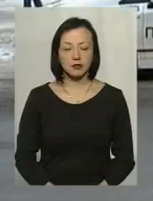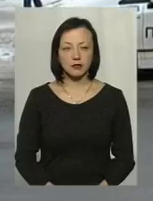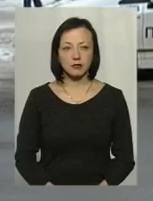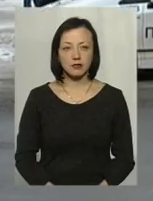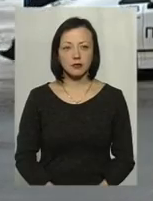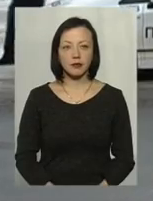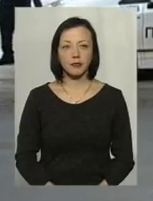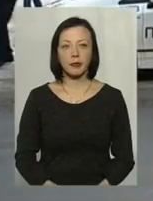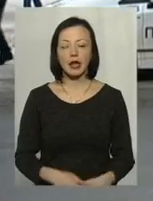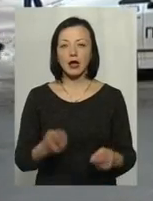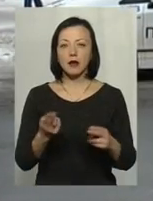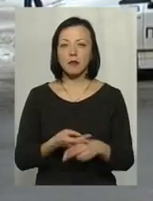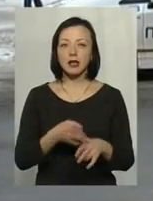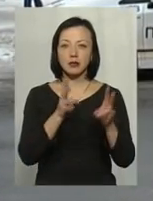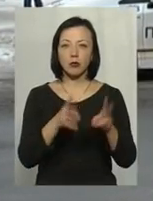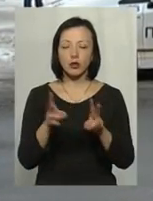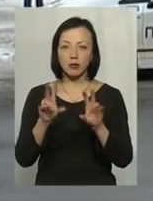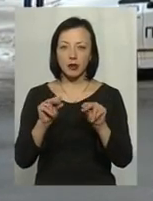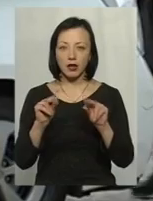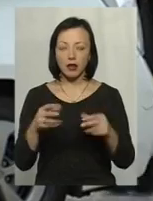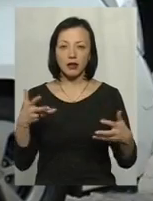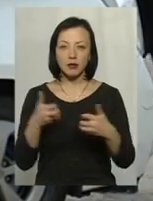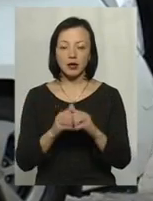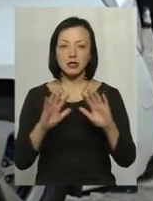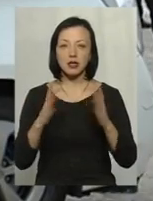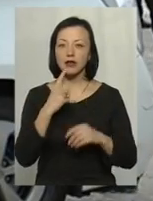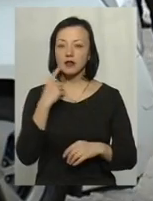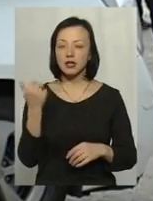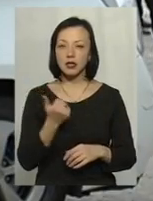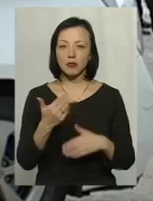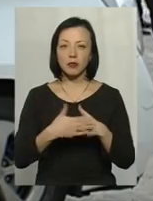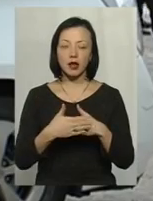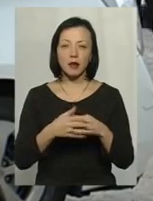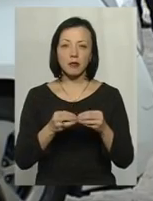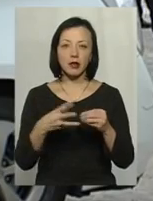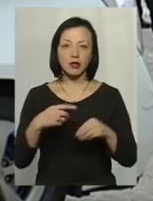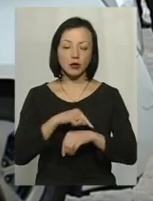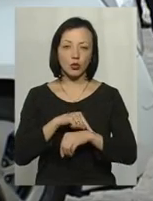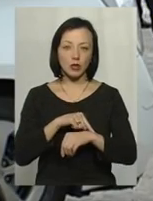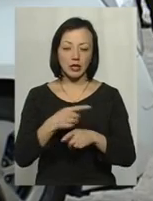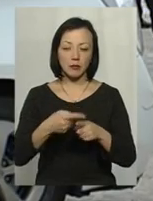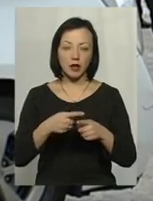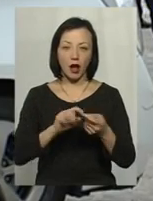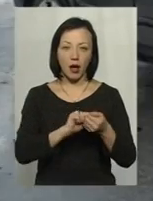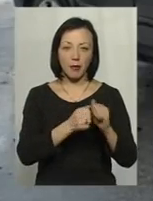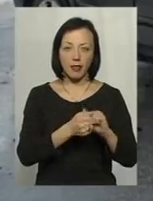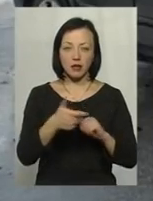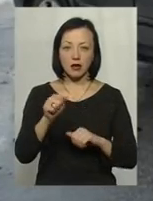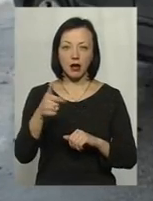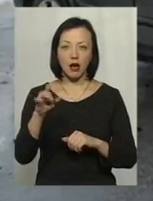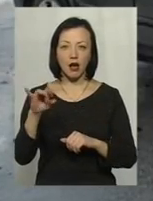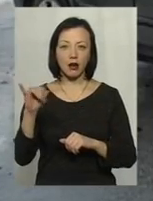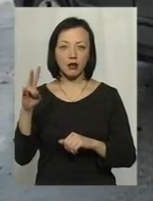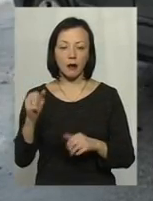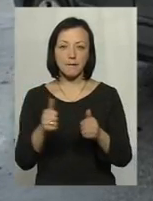Без потерпілих, але видовищно. ДТП сталося у неділю приблизно о 15-й годині на перехресті Кам'янецької та